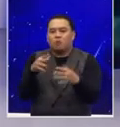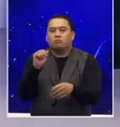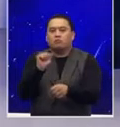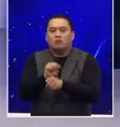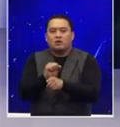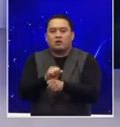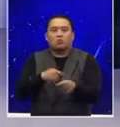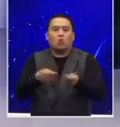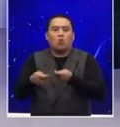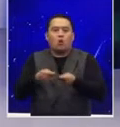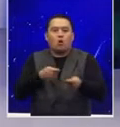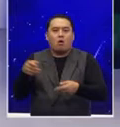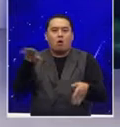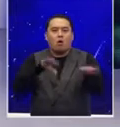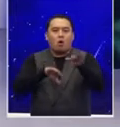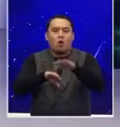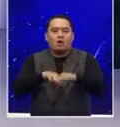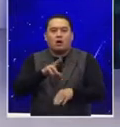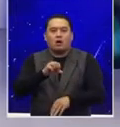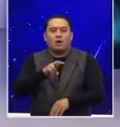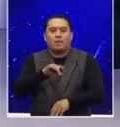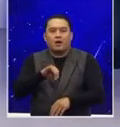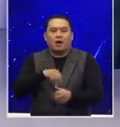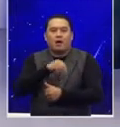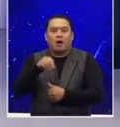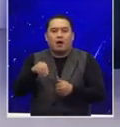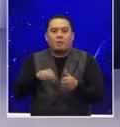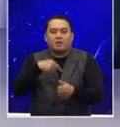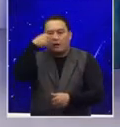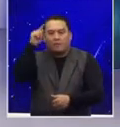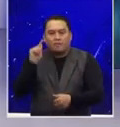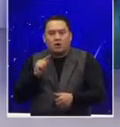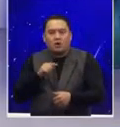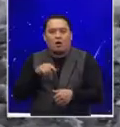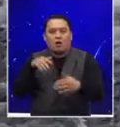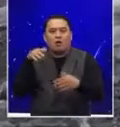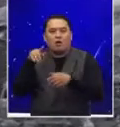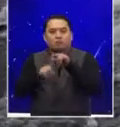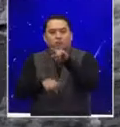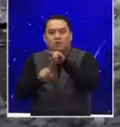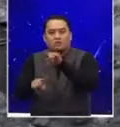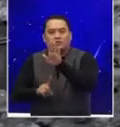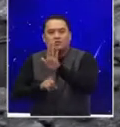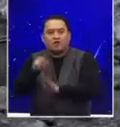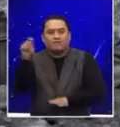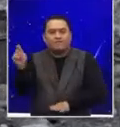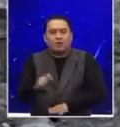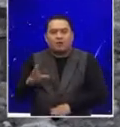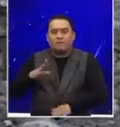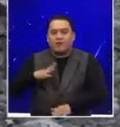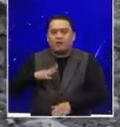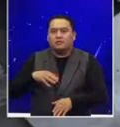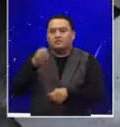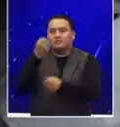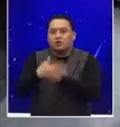Власти, непризнанные Нагорно-Карабахской республики и Армении, говорят, что массированному обстрелу с самого начала войны подвергается